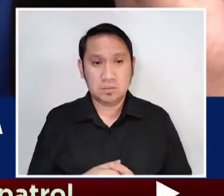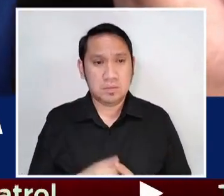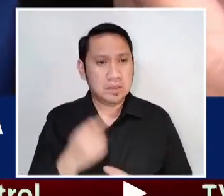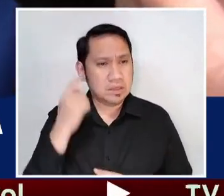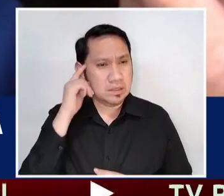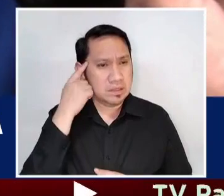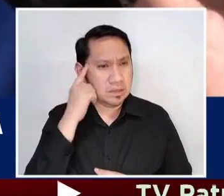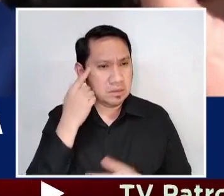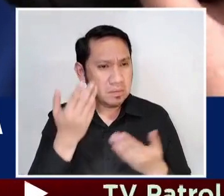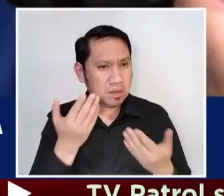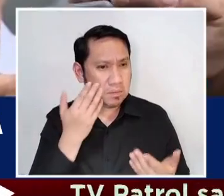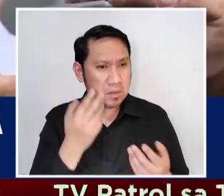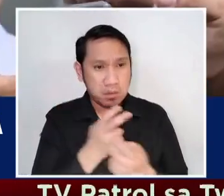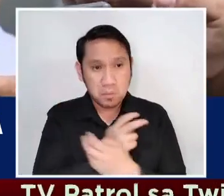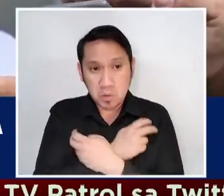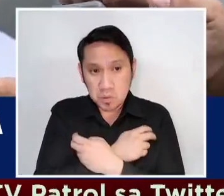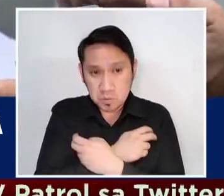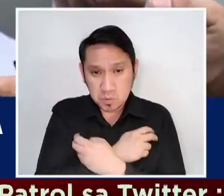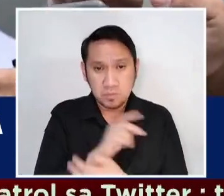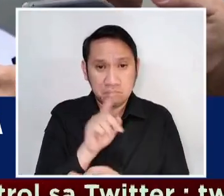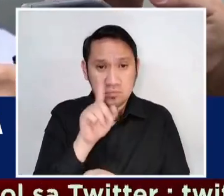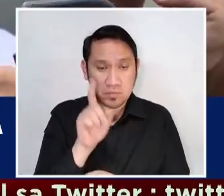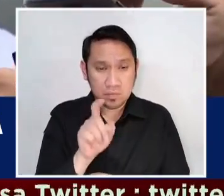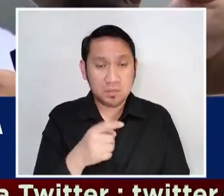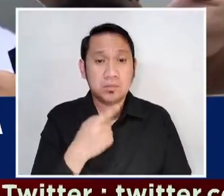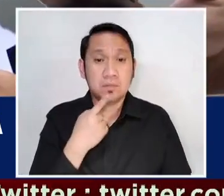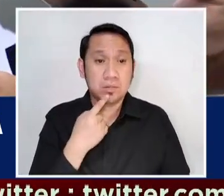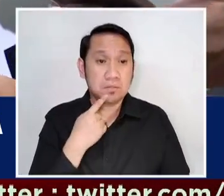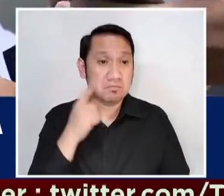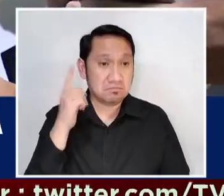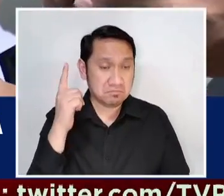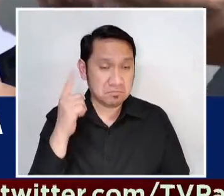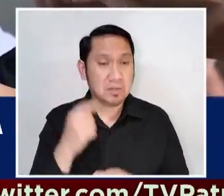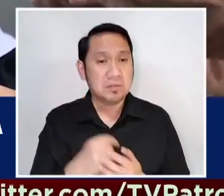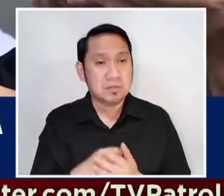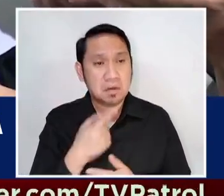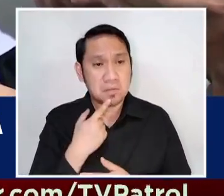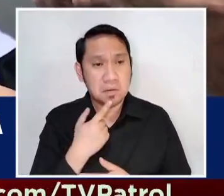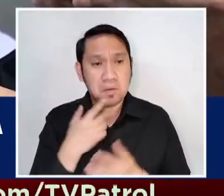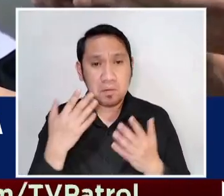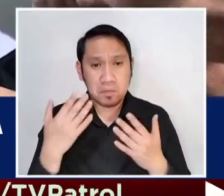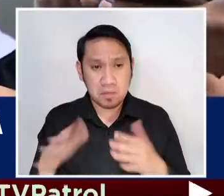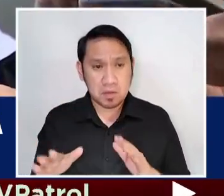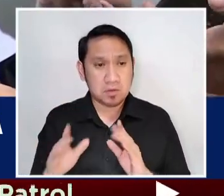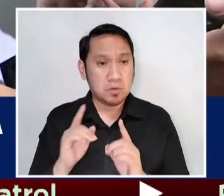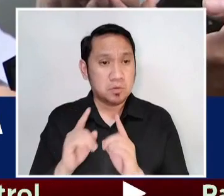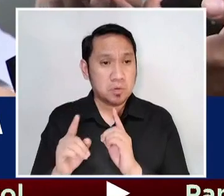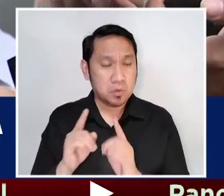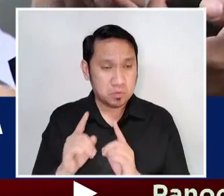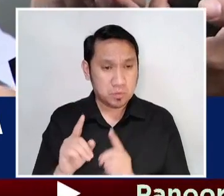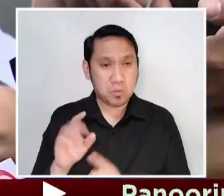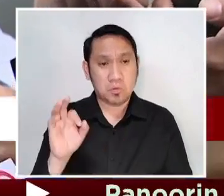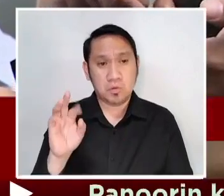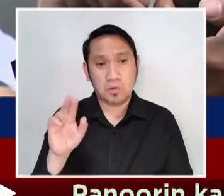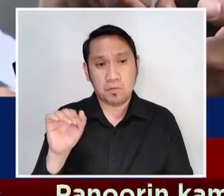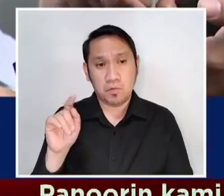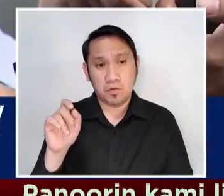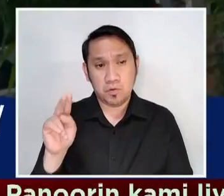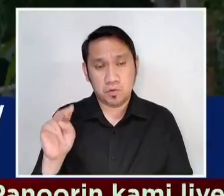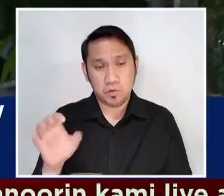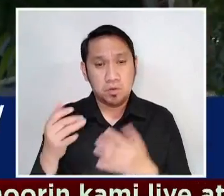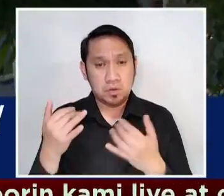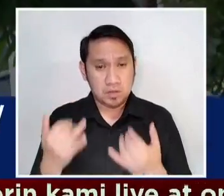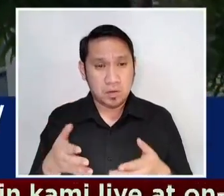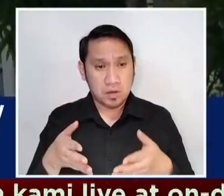Villamor ayon kay Attorney Causing. Si Secretary Remulla nakausap na umano si Dr. Fortun at pumayag na itong